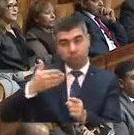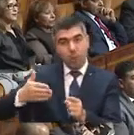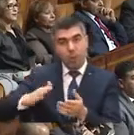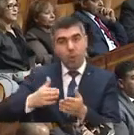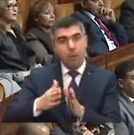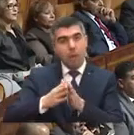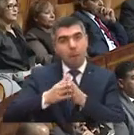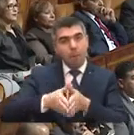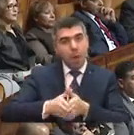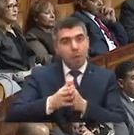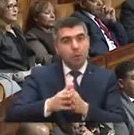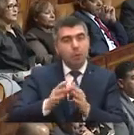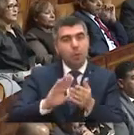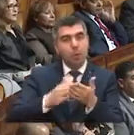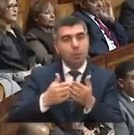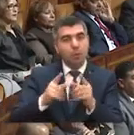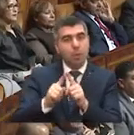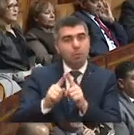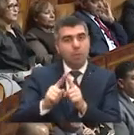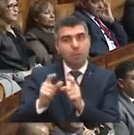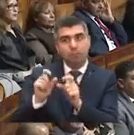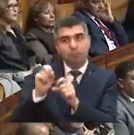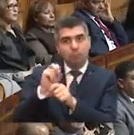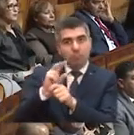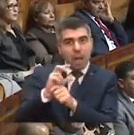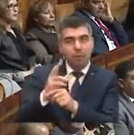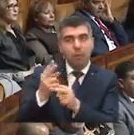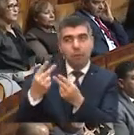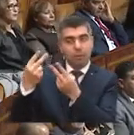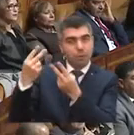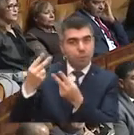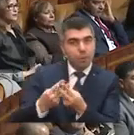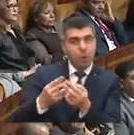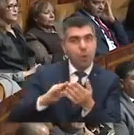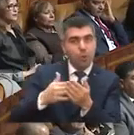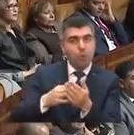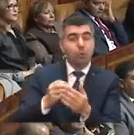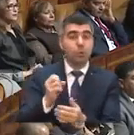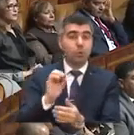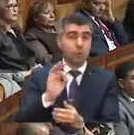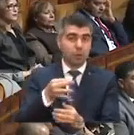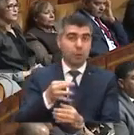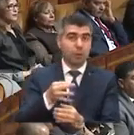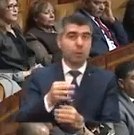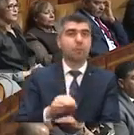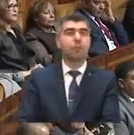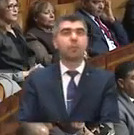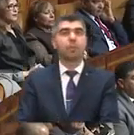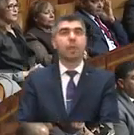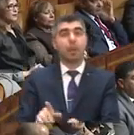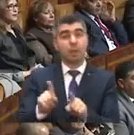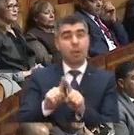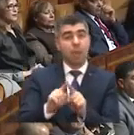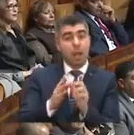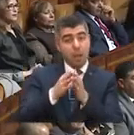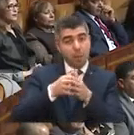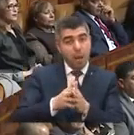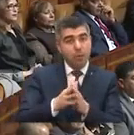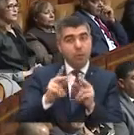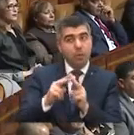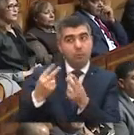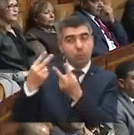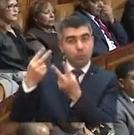كبيره وقدرته على استقبال كم هائل حتى بالنسبه للجيل الجديد من السفن. نحوج عليه ميناء فعال وجاذب